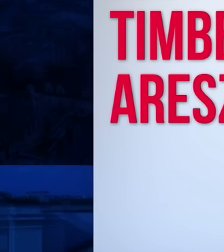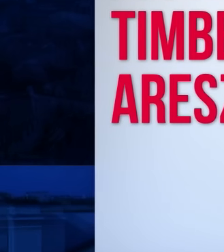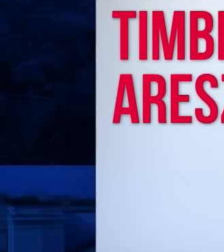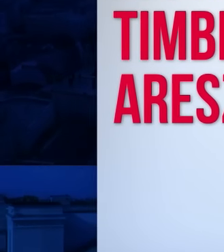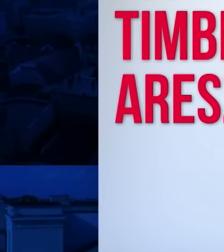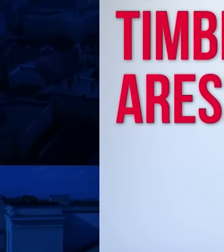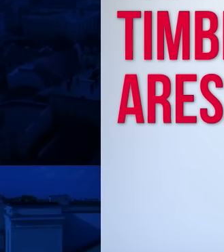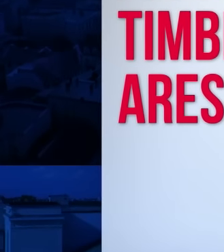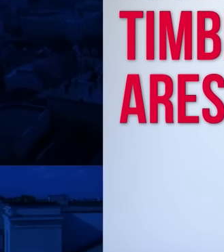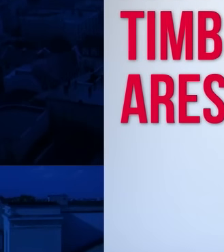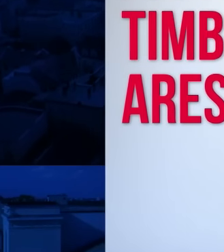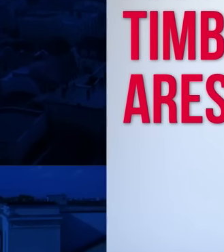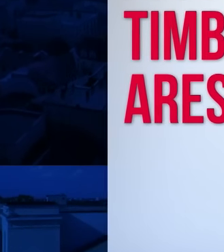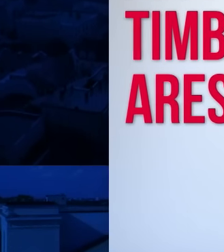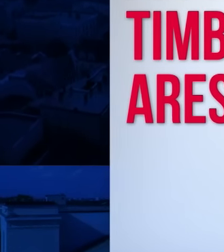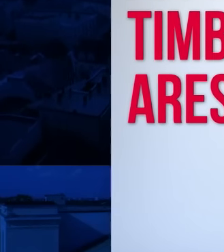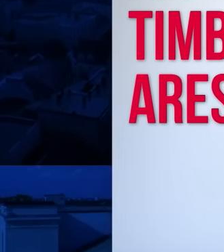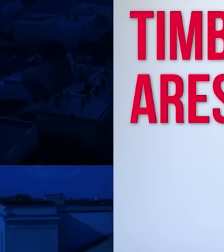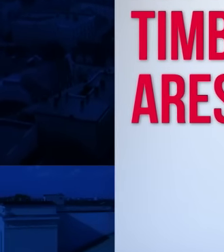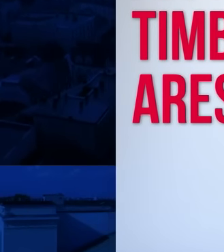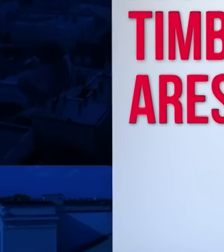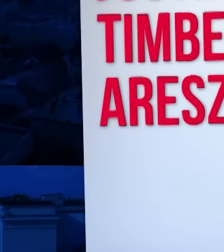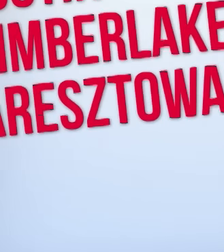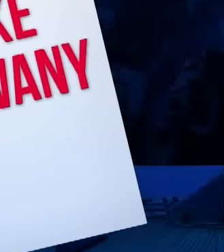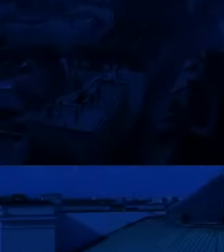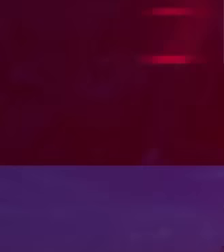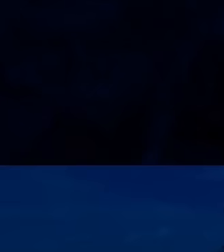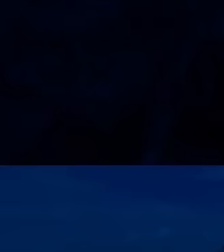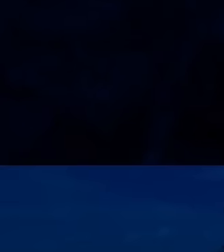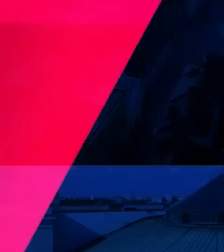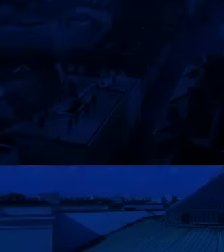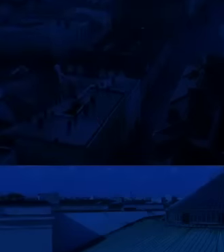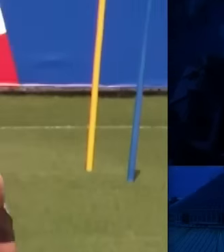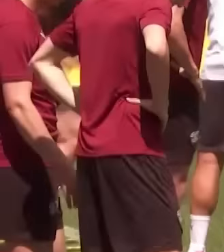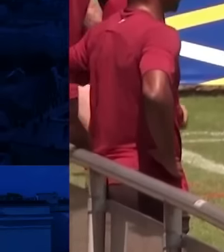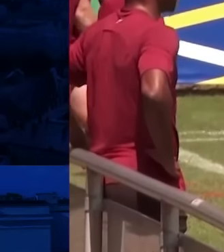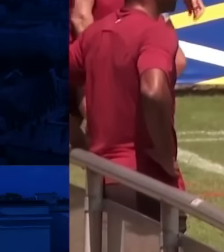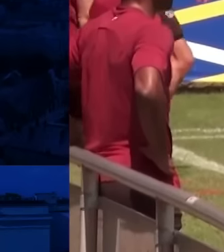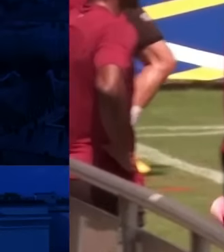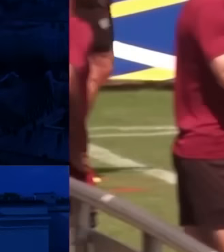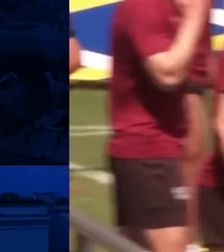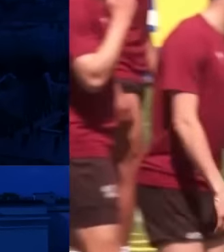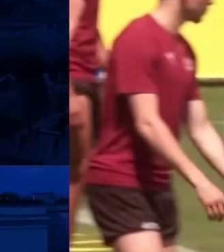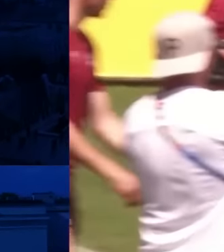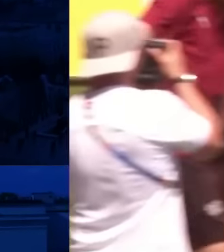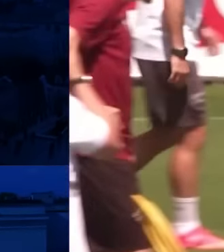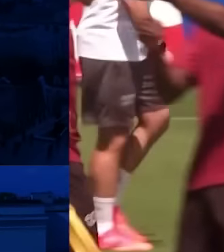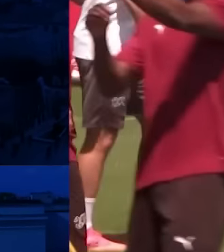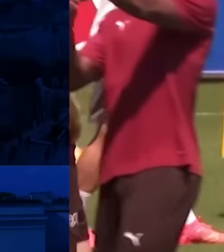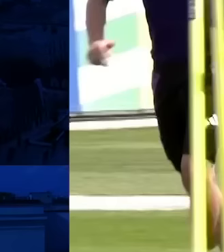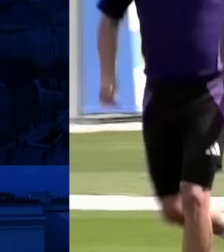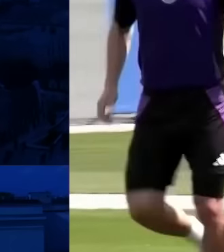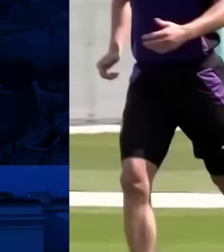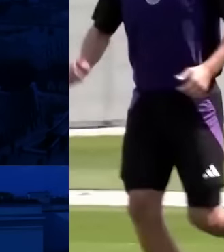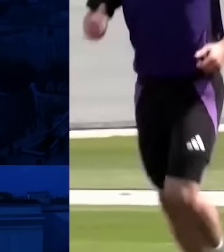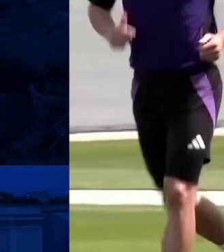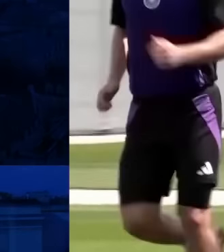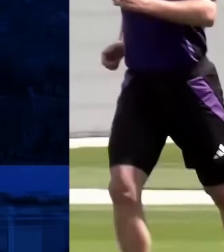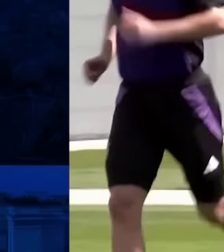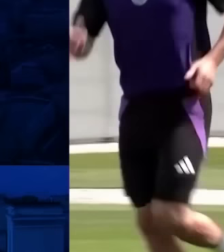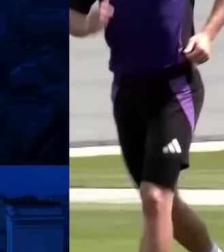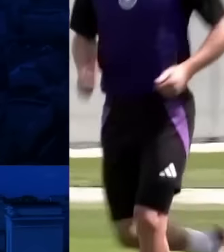jazdę samochodem pod wpływem alkoholu. Stanie przed sądem 26 lipca. Wszystkie drużyny piłkarskie biorące udział w tegorocznym Euro są